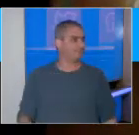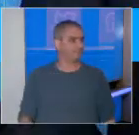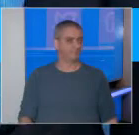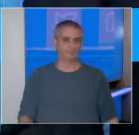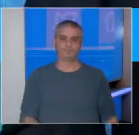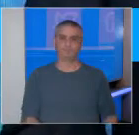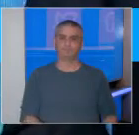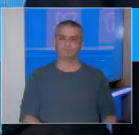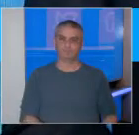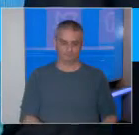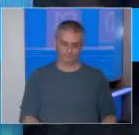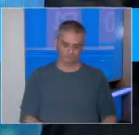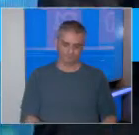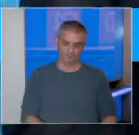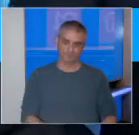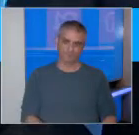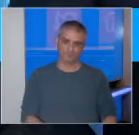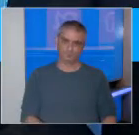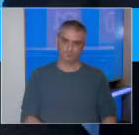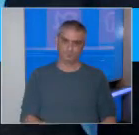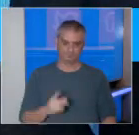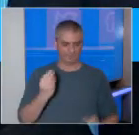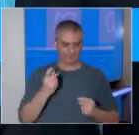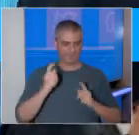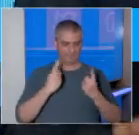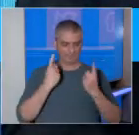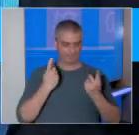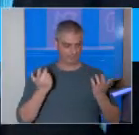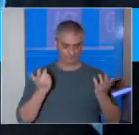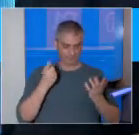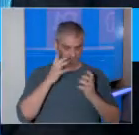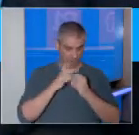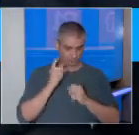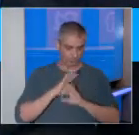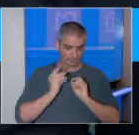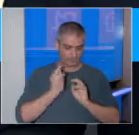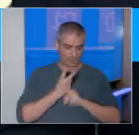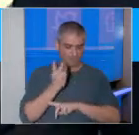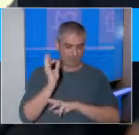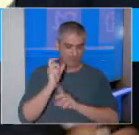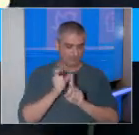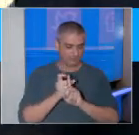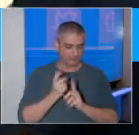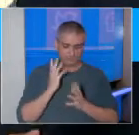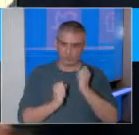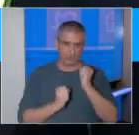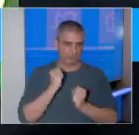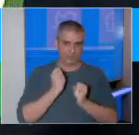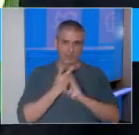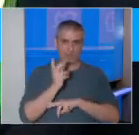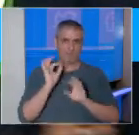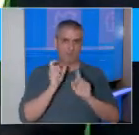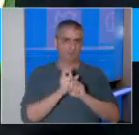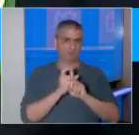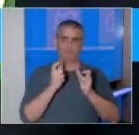שדבר כזה יקרה ושאותה חברה תיכנס לכנסת, עם שלם צריכה לעבור את אחוז החסימה, ואת יודעת, זה מאוד קשה לעבור את אחוז